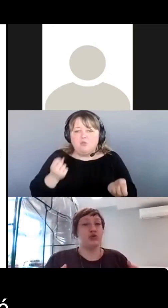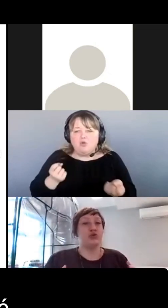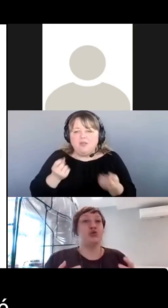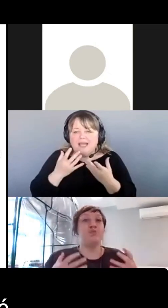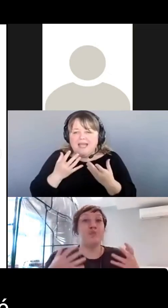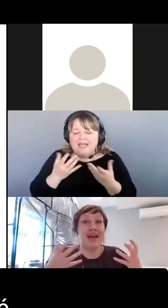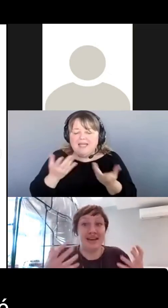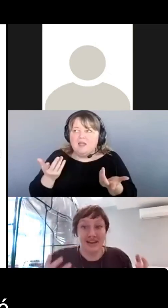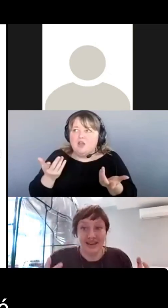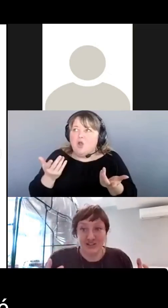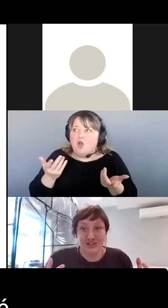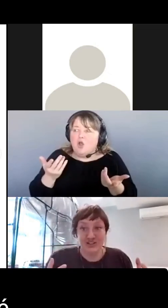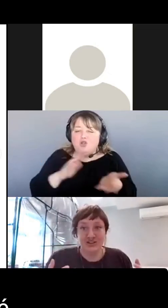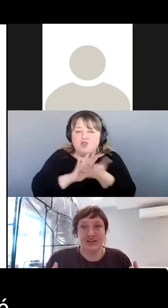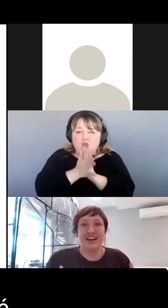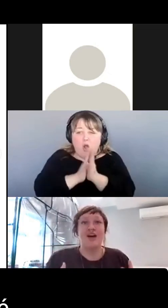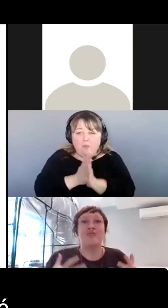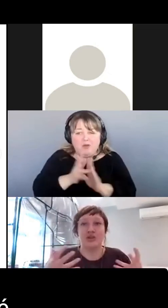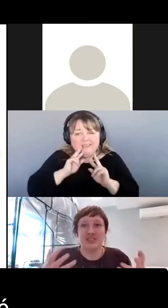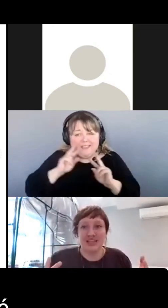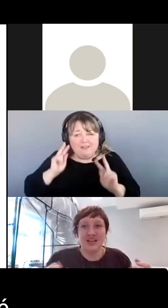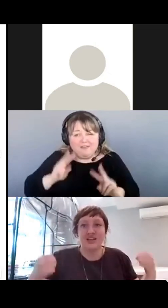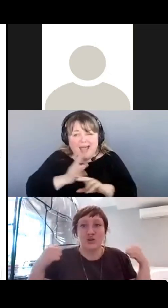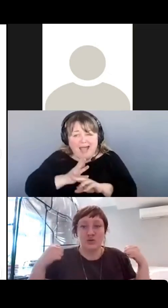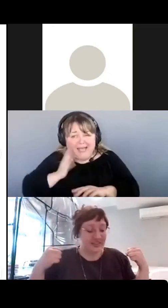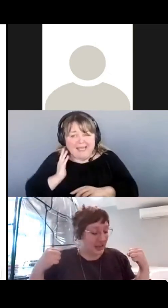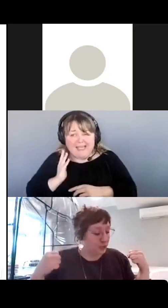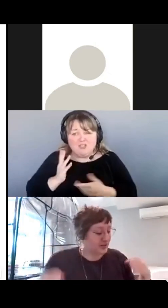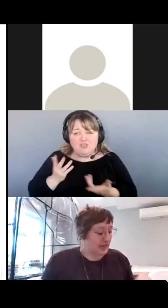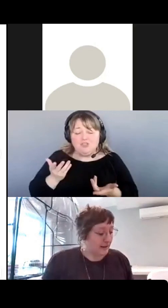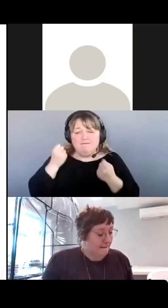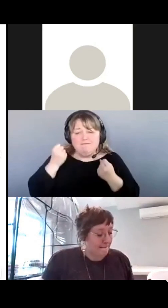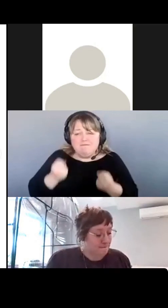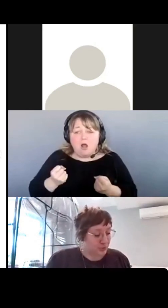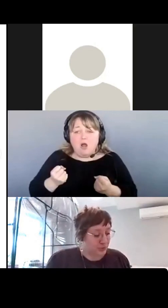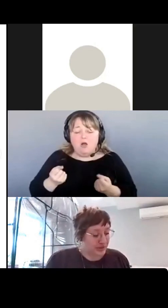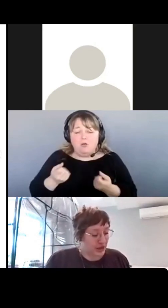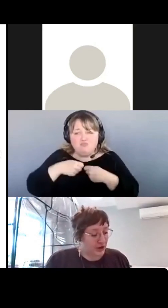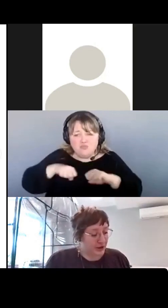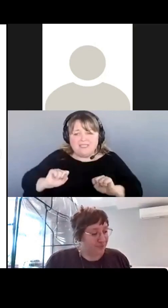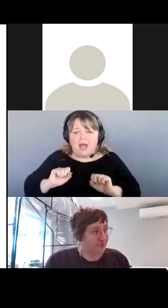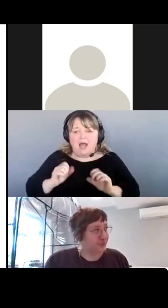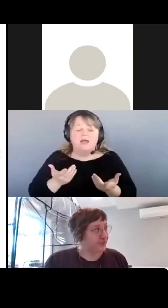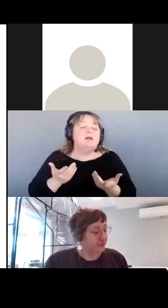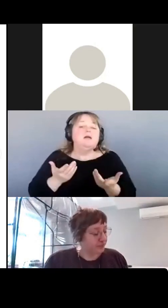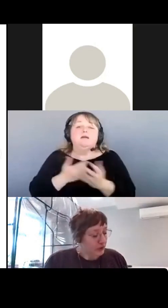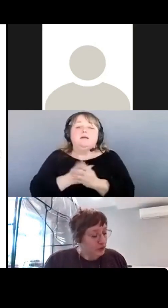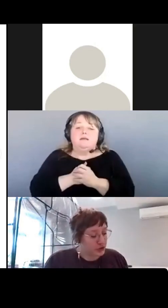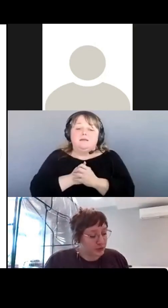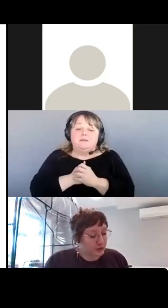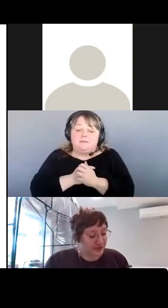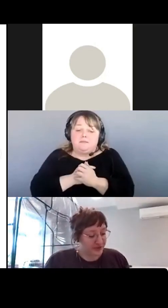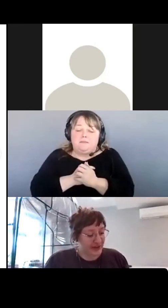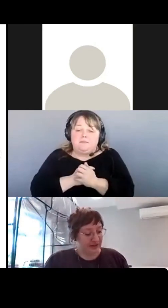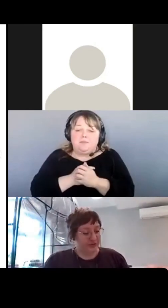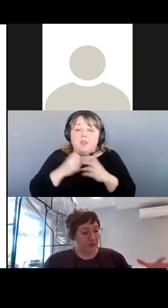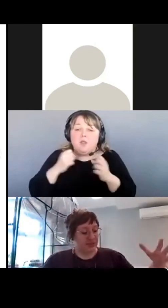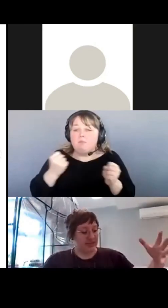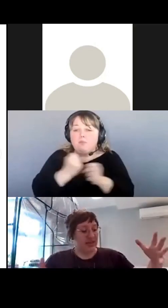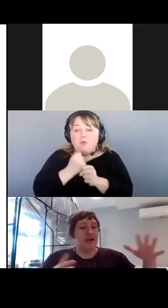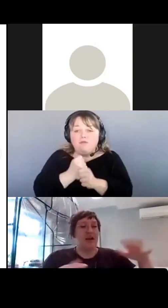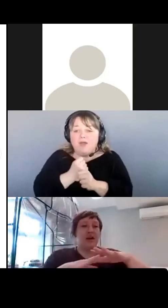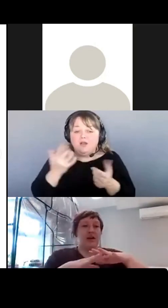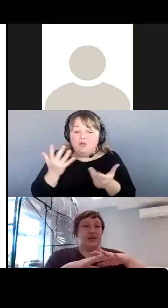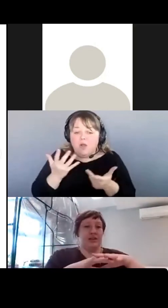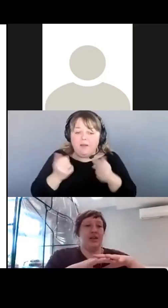compost super riche, renforcé. Donc, il va être très puissant. Puis, ce que vous pouvez faire, dans le fond,